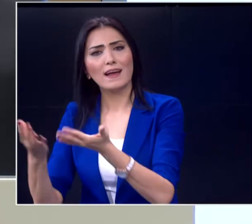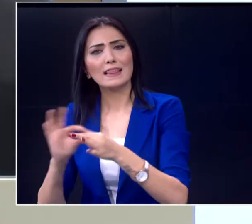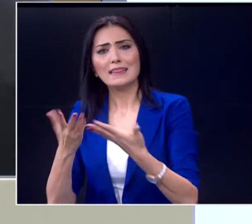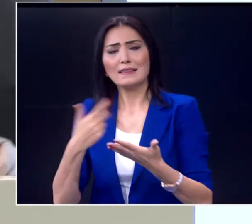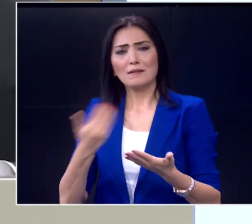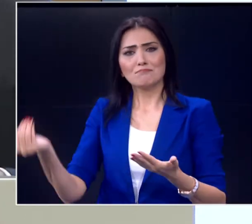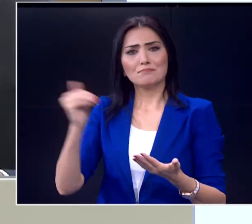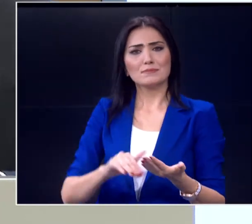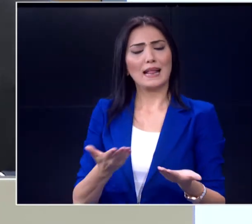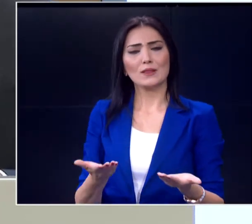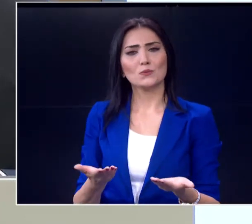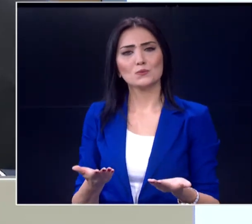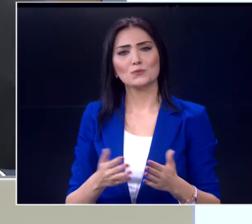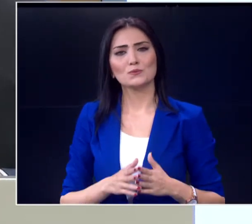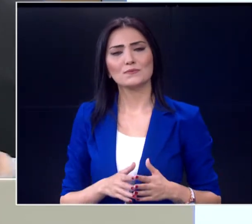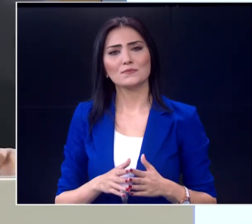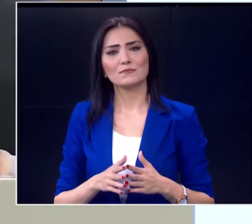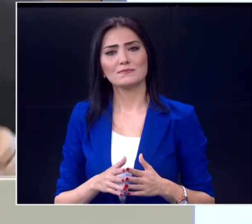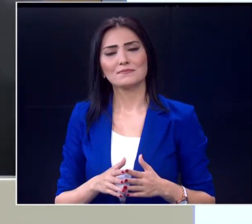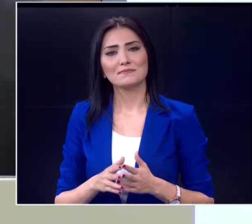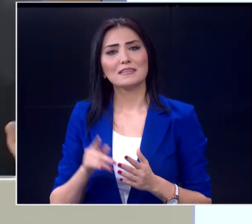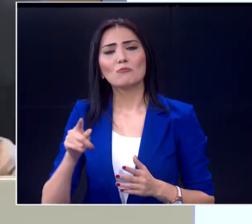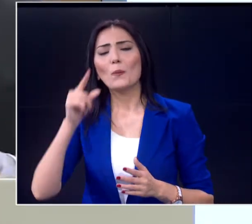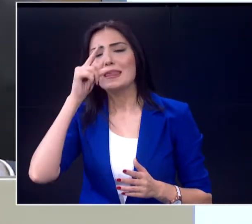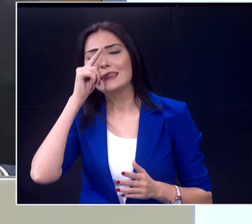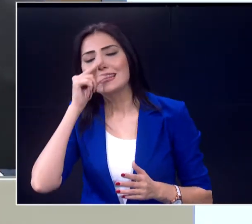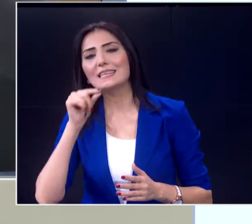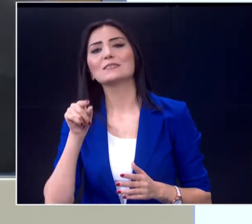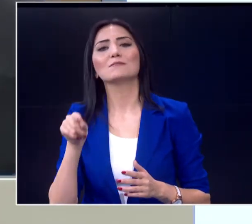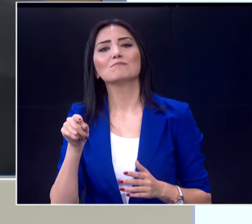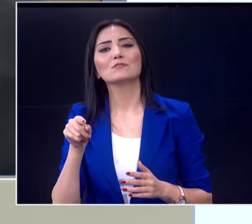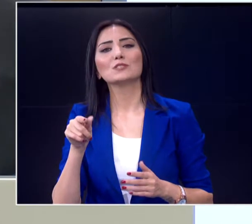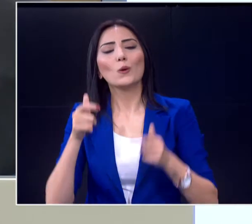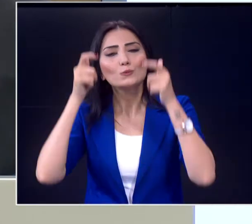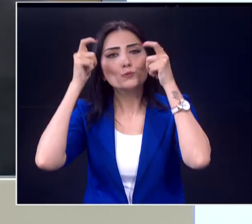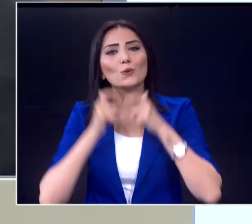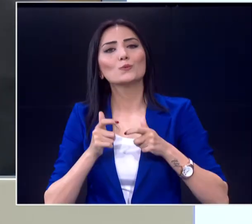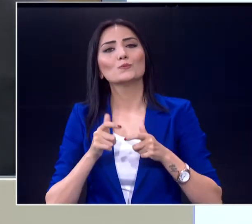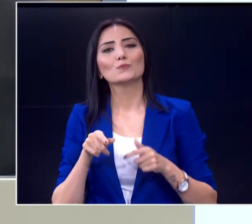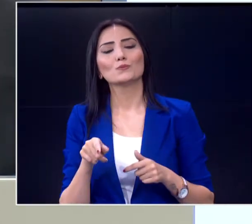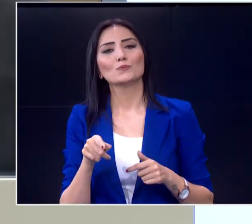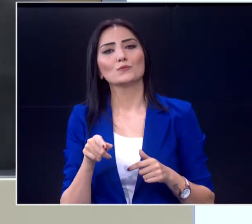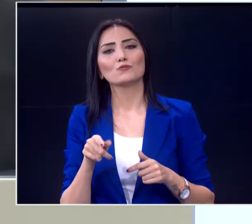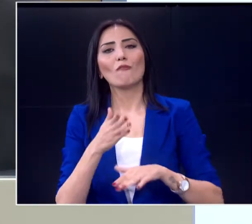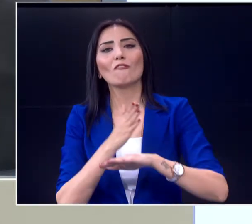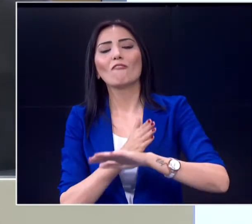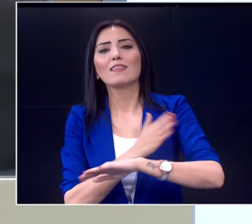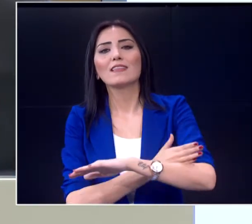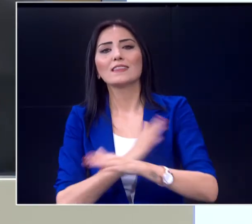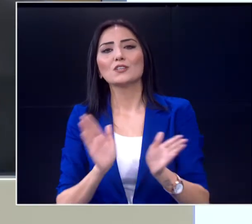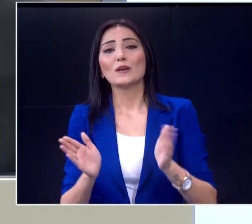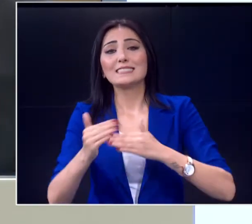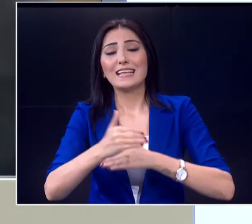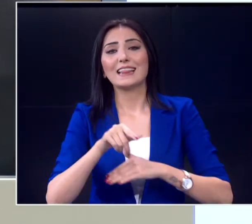diye geliyorsunuz hemen? Bunun kimse sorumlusu vatandaş